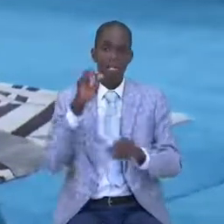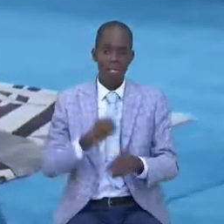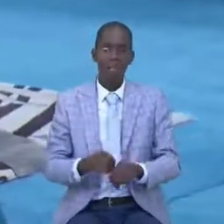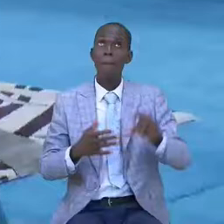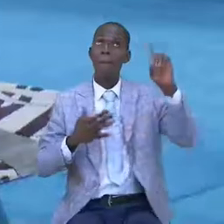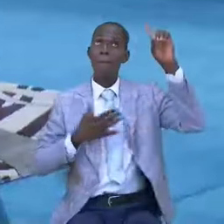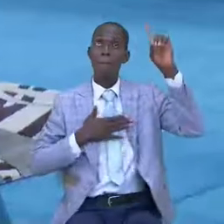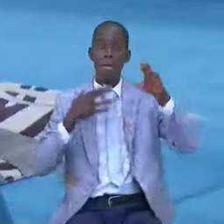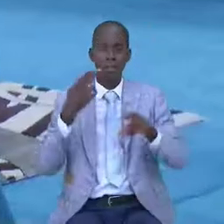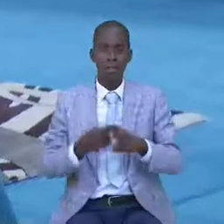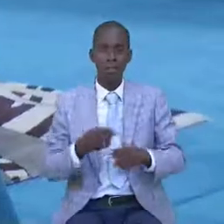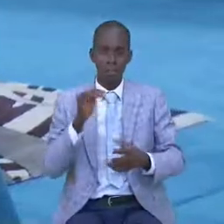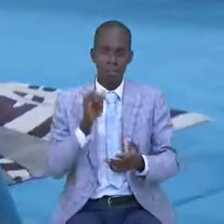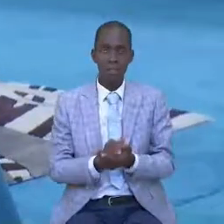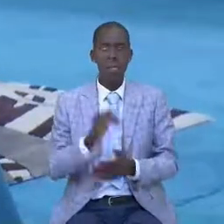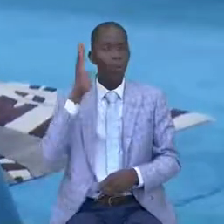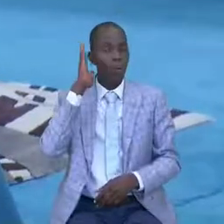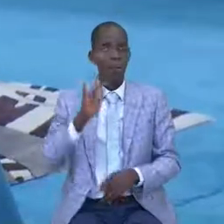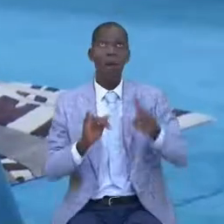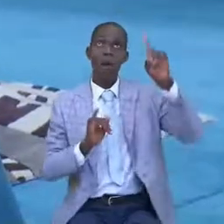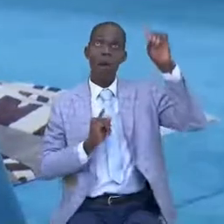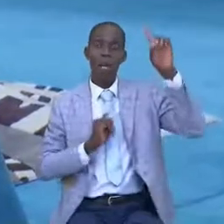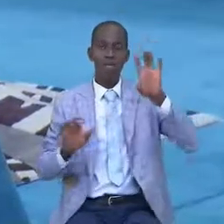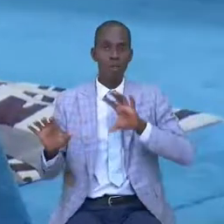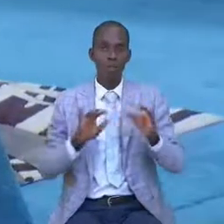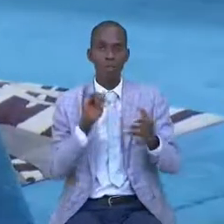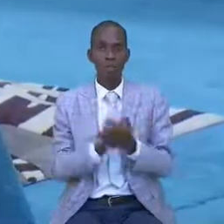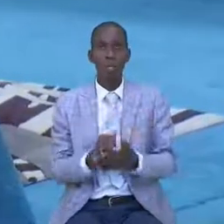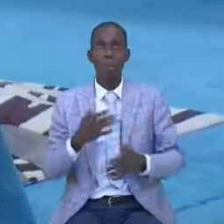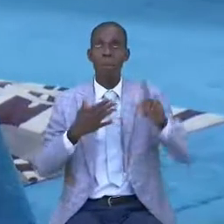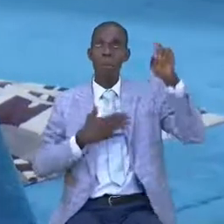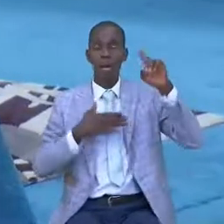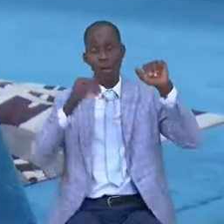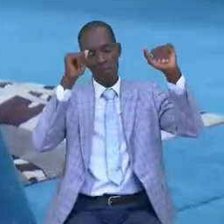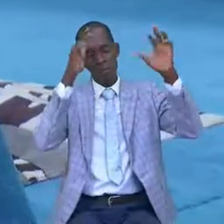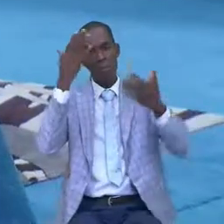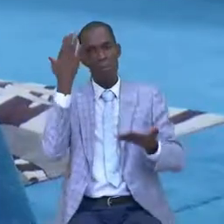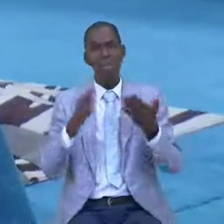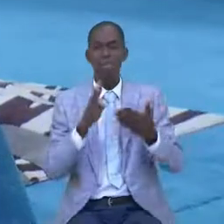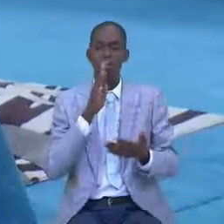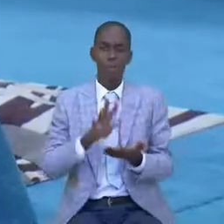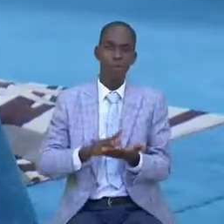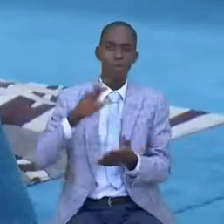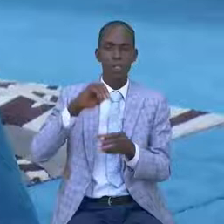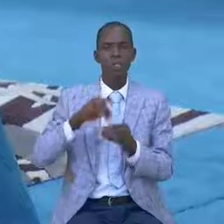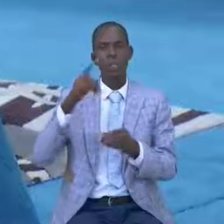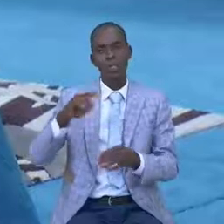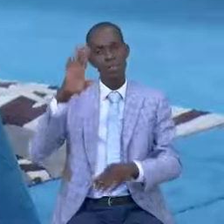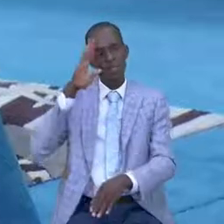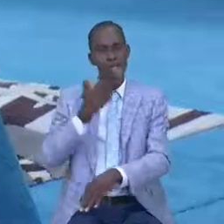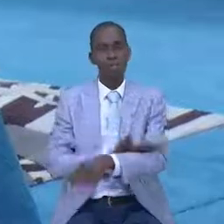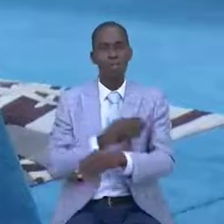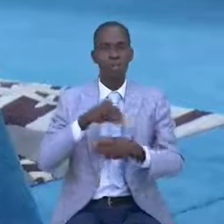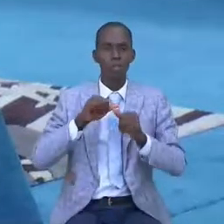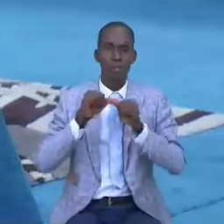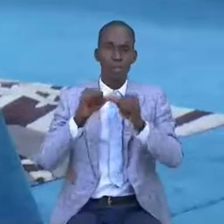que vous demanderez en mon nom, je le ferai afin que le